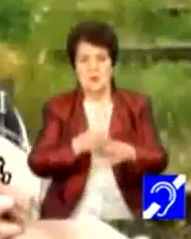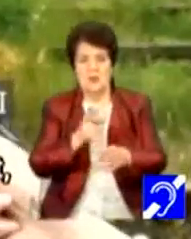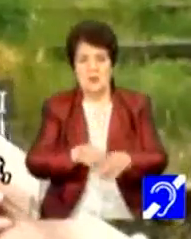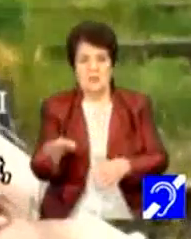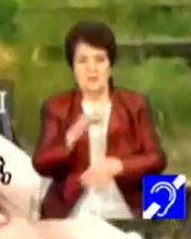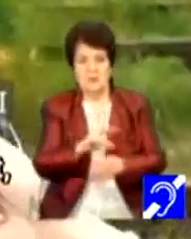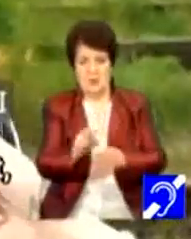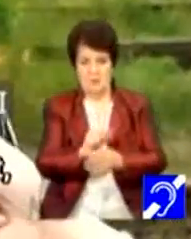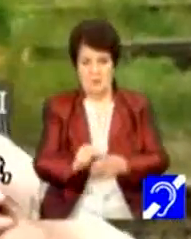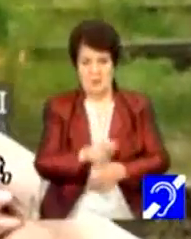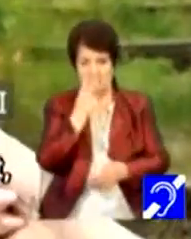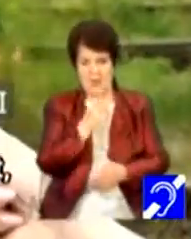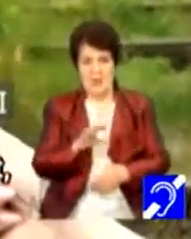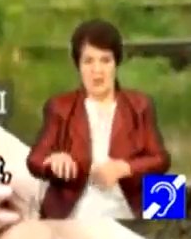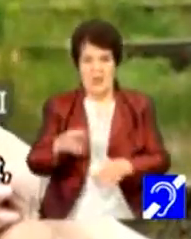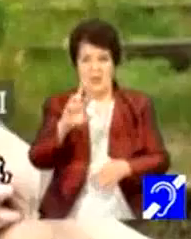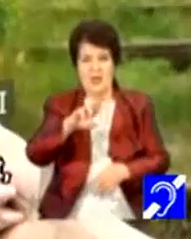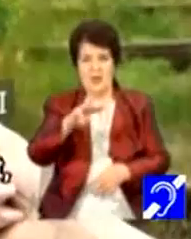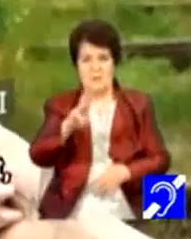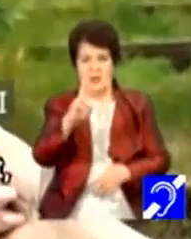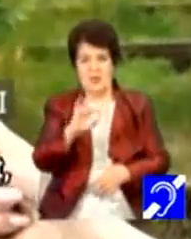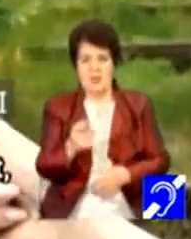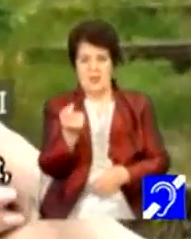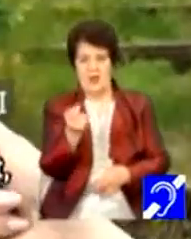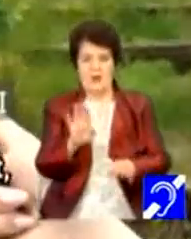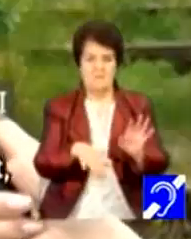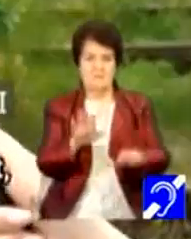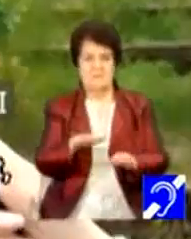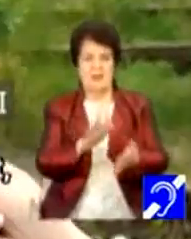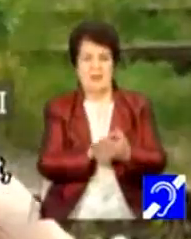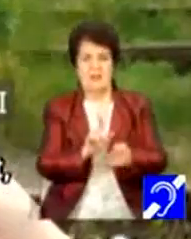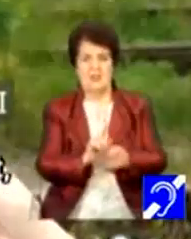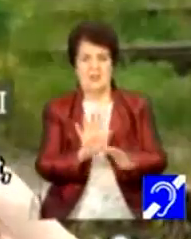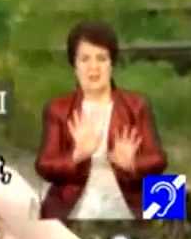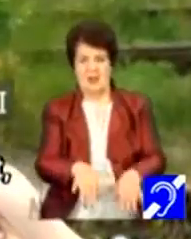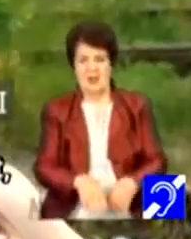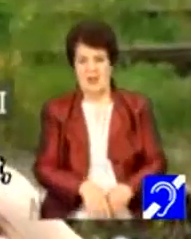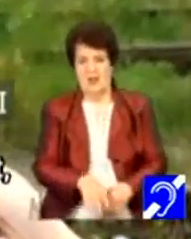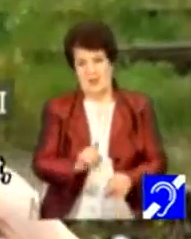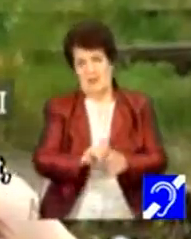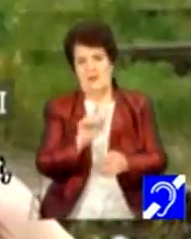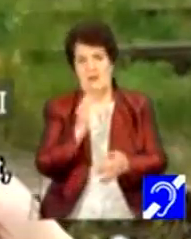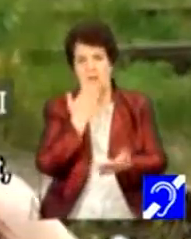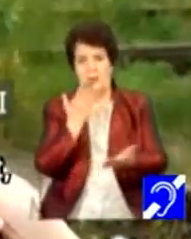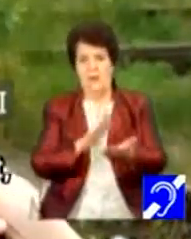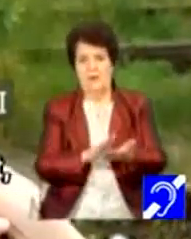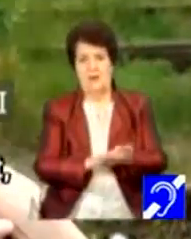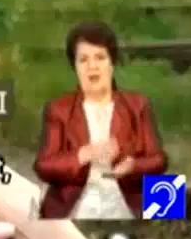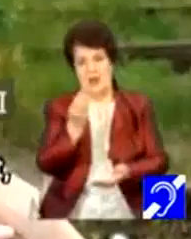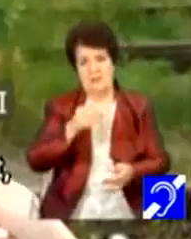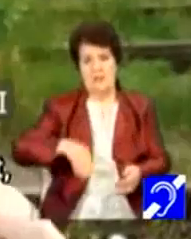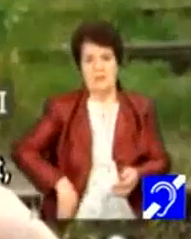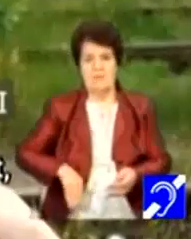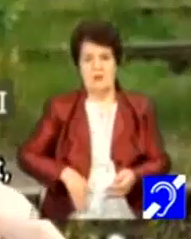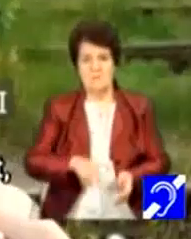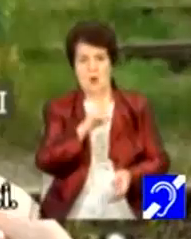дороги, латают эти ямки как-нибудь, и все. И вот вроде уже залатали, а деньги в